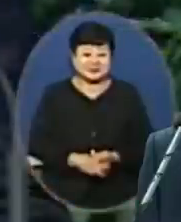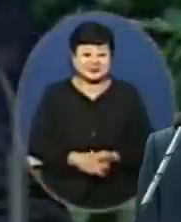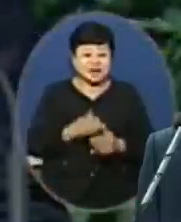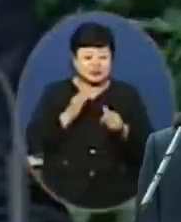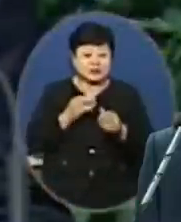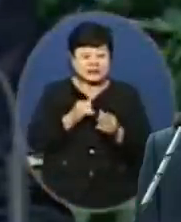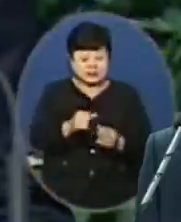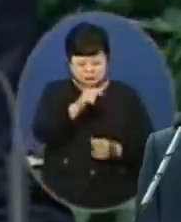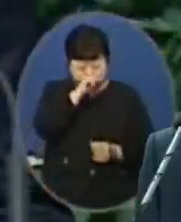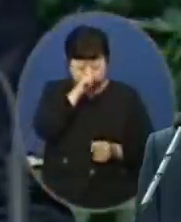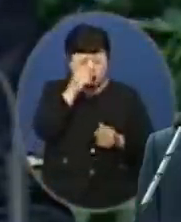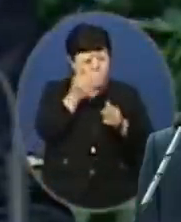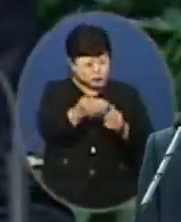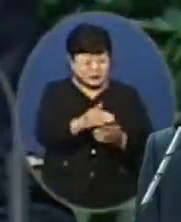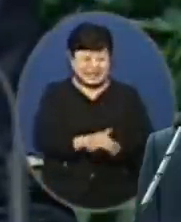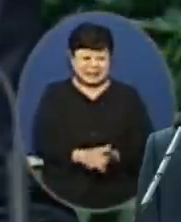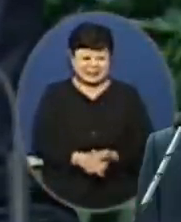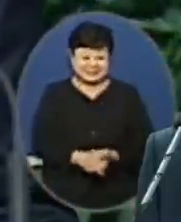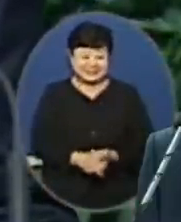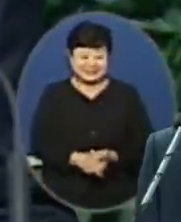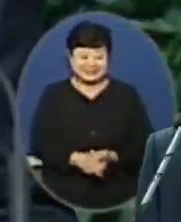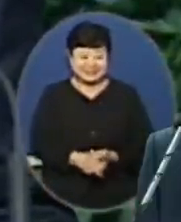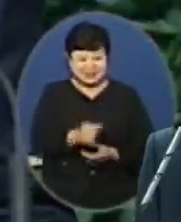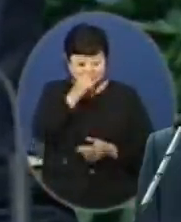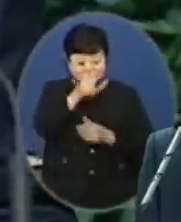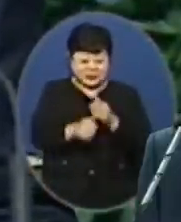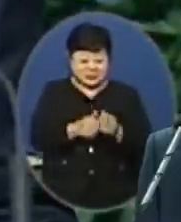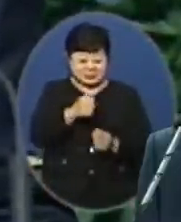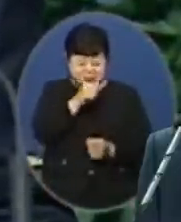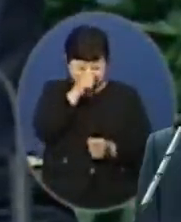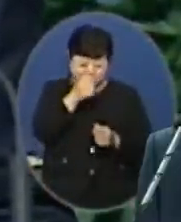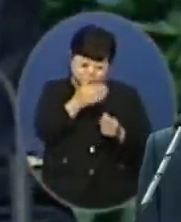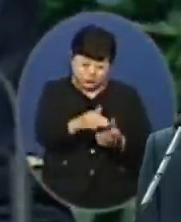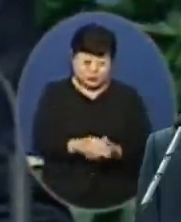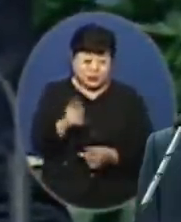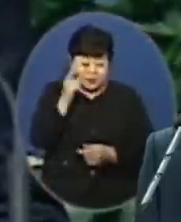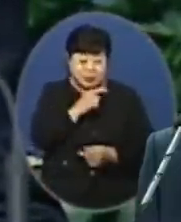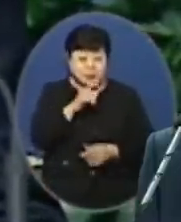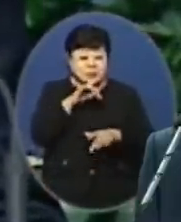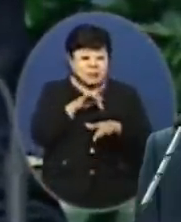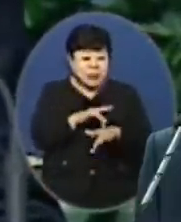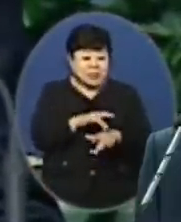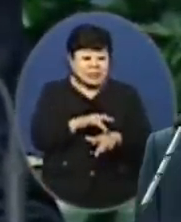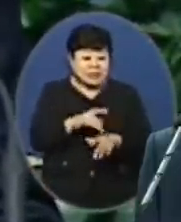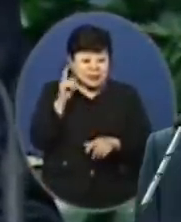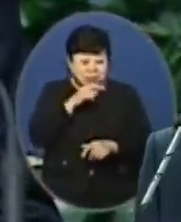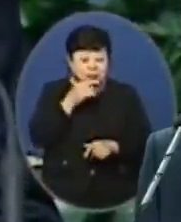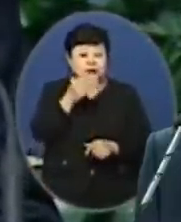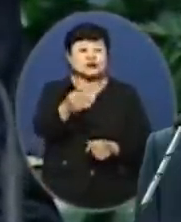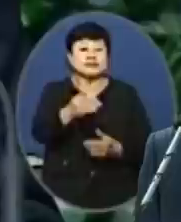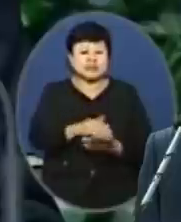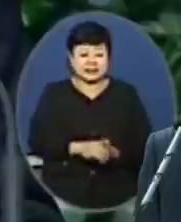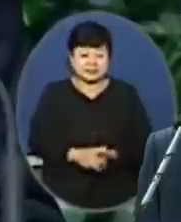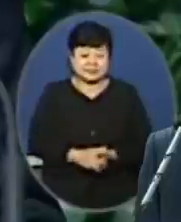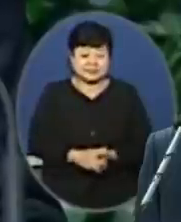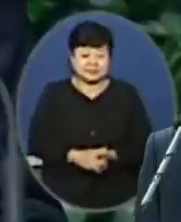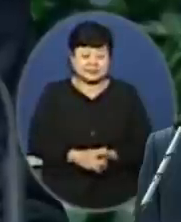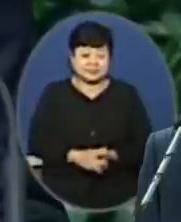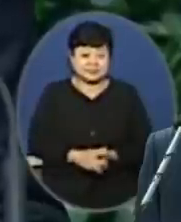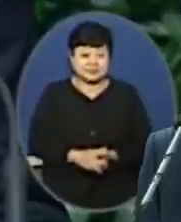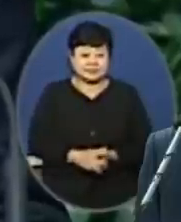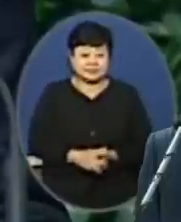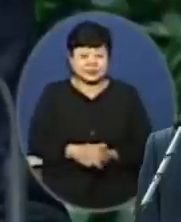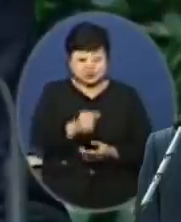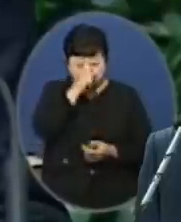구하는 자에게 좋은 것 주시겠다. 좋은 하나님이 좋은 것 주시고 나쁜 마귀는 나쁜 것 가져오는 것입니다.